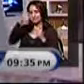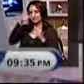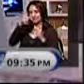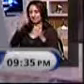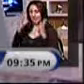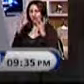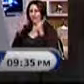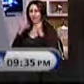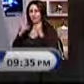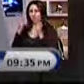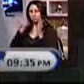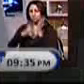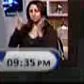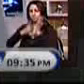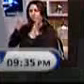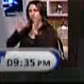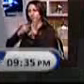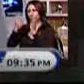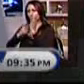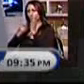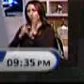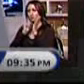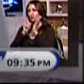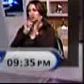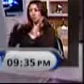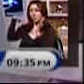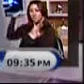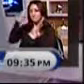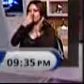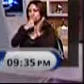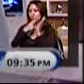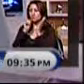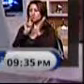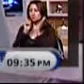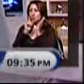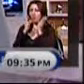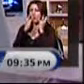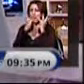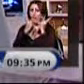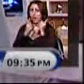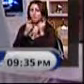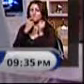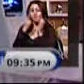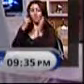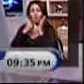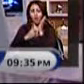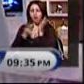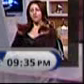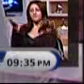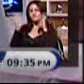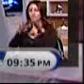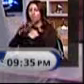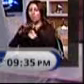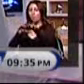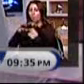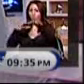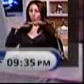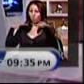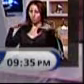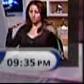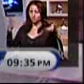اللي جمع توقعات من تمرد واقع وارد انه لا انت سلاحك هنا في عملية الحشد انه انك اولا